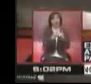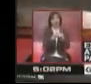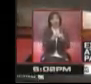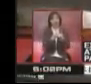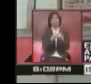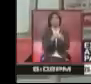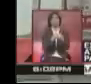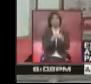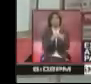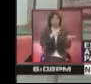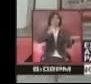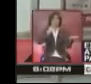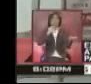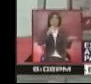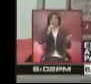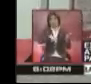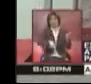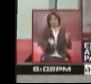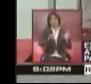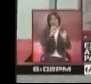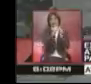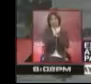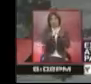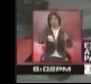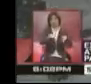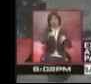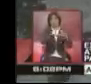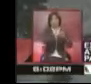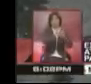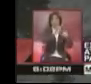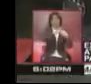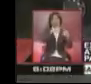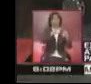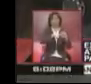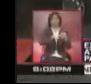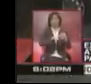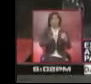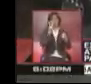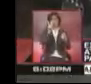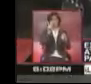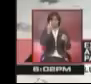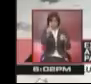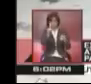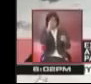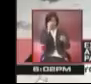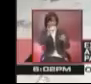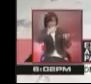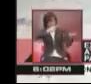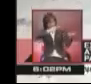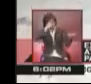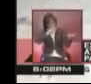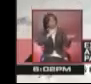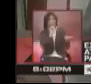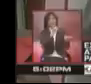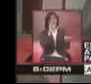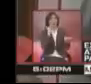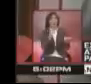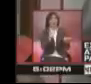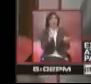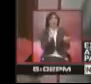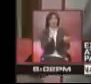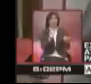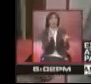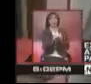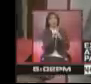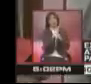sa bayan mag-asawa sa kanilang apartment sa Maceda Street, Sampaloc, Manila nang barilin sila ng malapitan ng isang lalaki. Patay ang dating opisyal at ang misis ng chairwoman